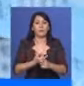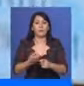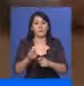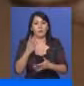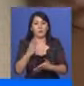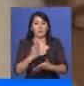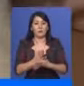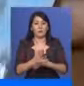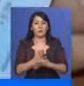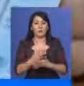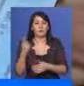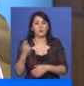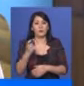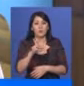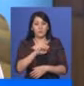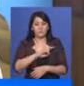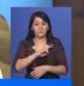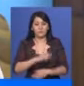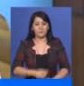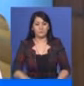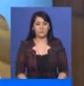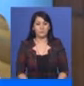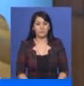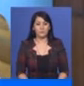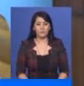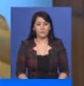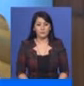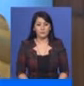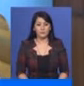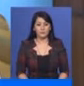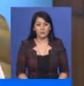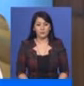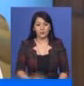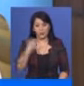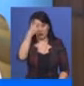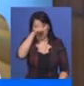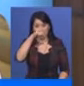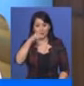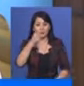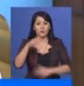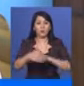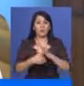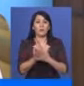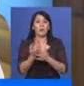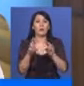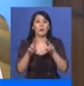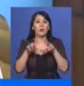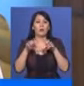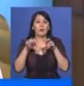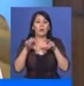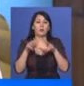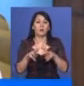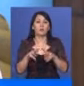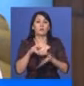артуда дейді нарықты зерттеушілер. Мы в этом году набираем. Биыл жаңа мамандықтар ашылды. Автоэлектрші